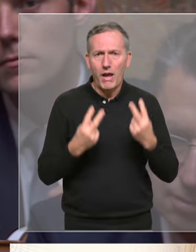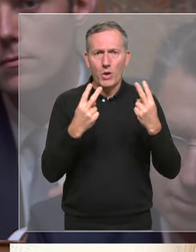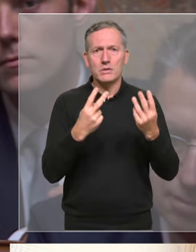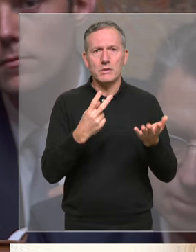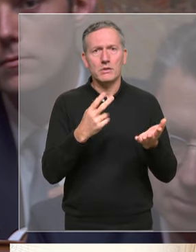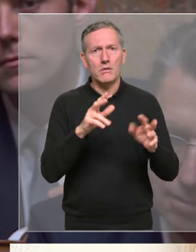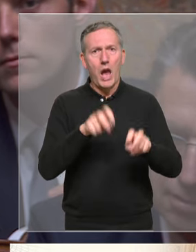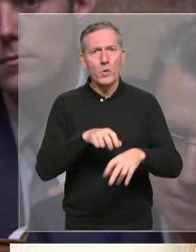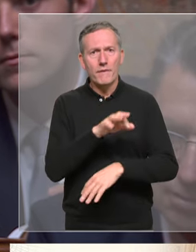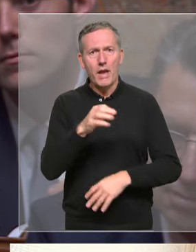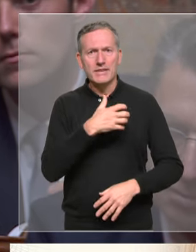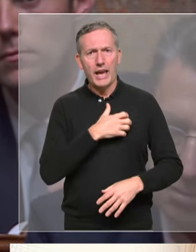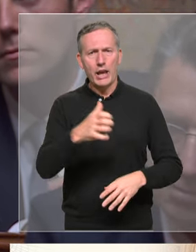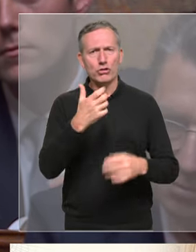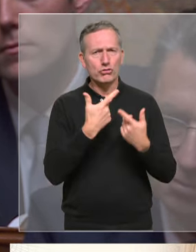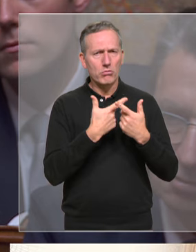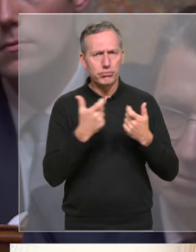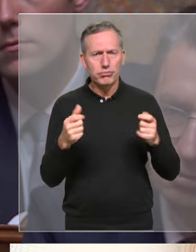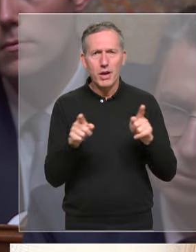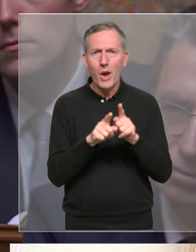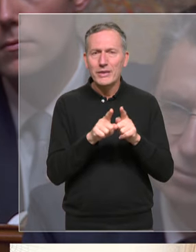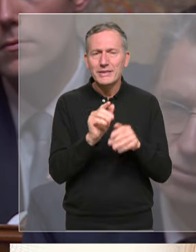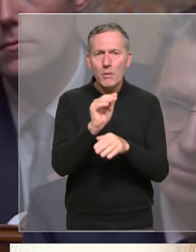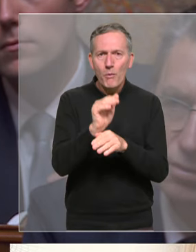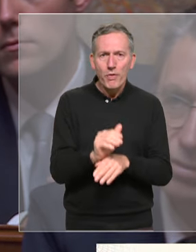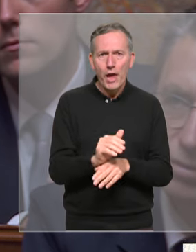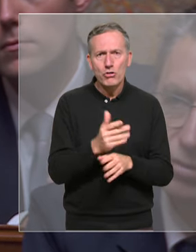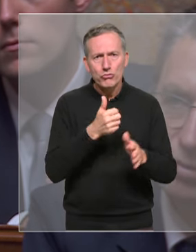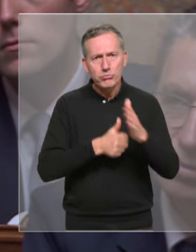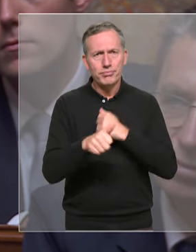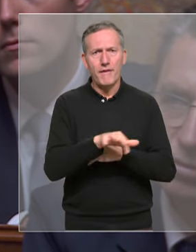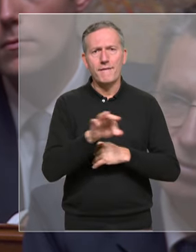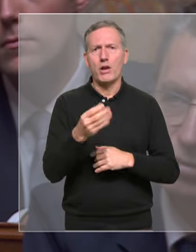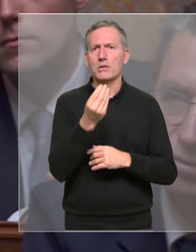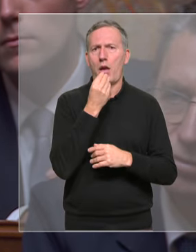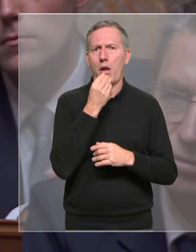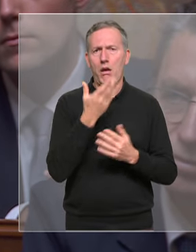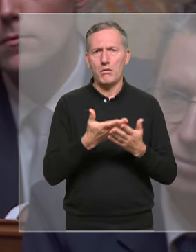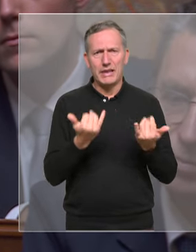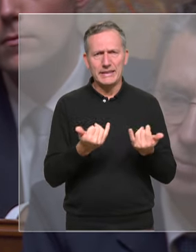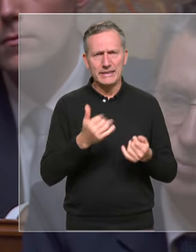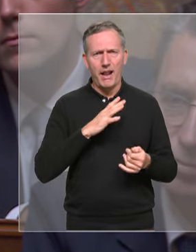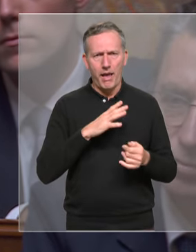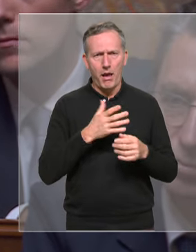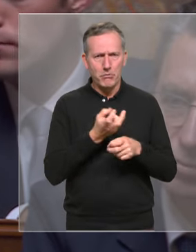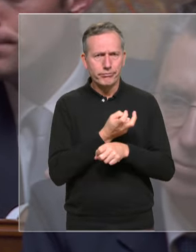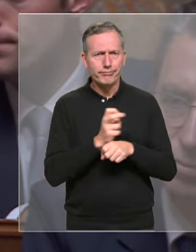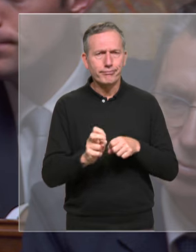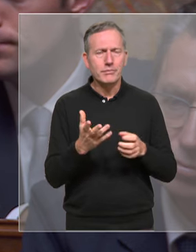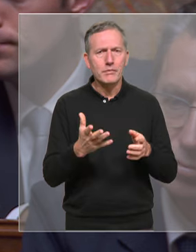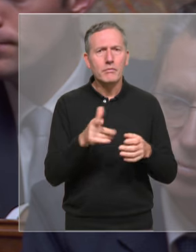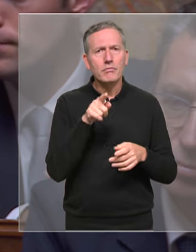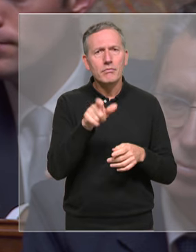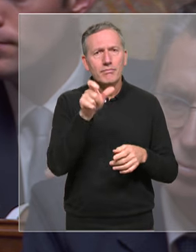l'agriculture française sous toutes ses formes et de préserver la souveraineté alimentaire plus que menacée dans notre pays ? Monsieur le ministre,